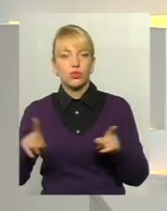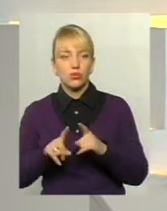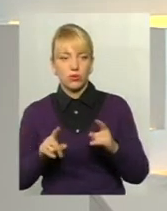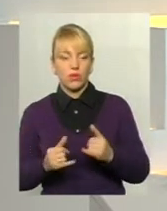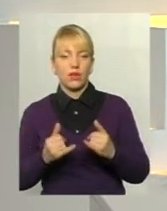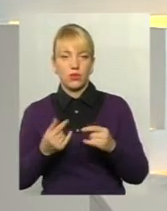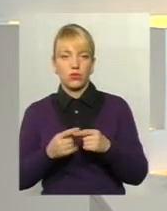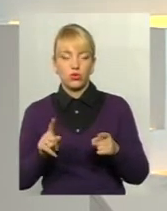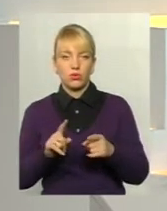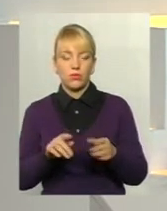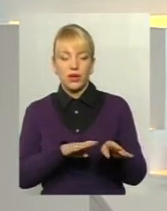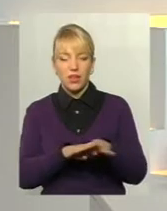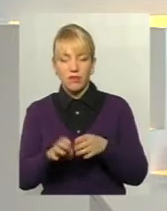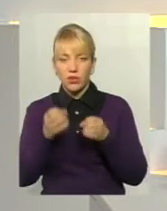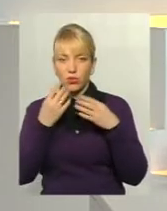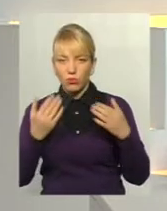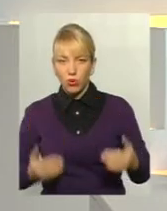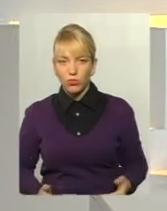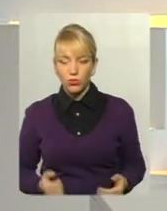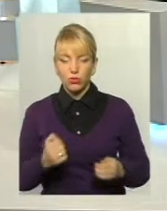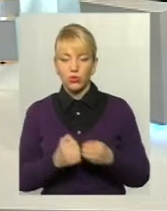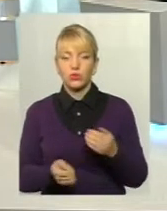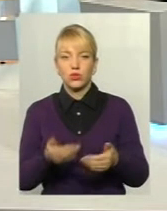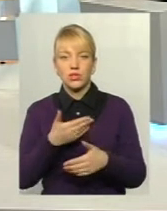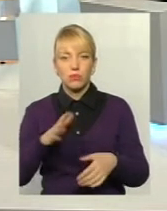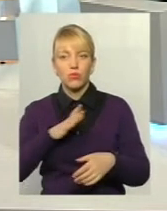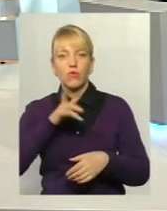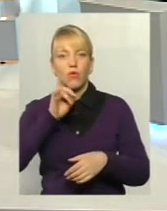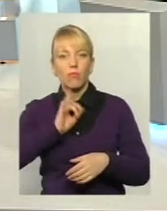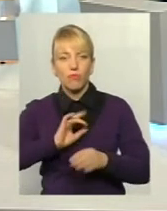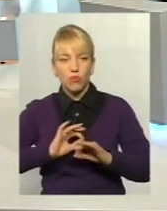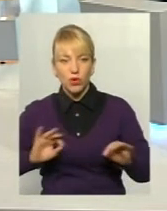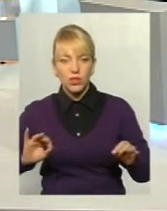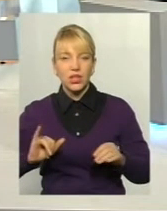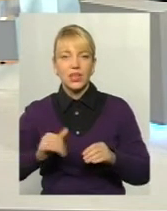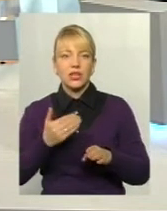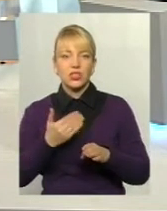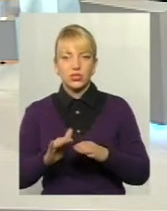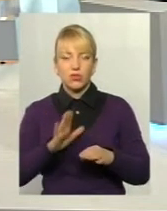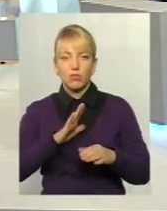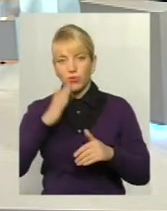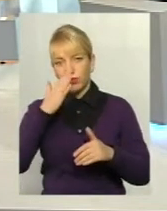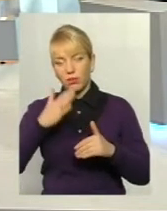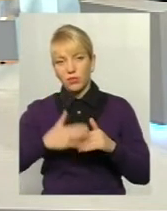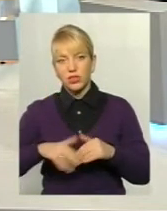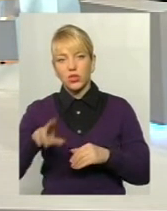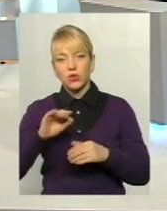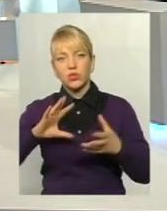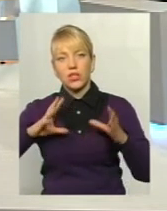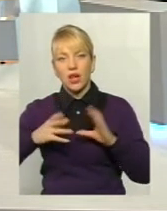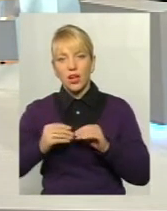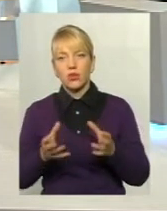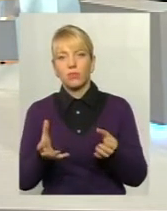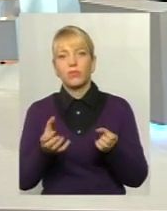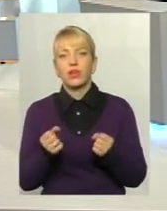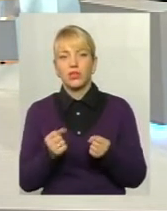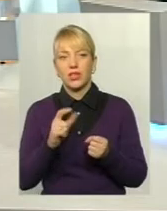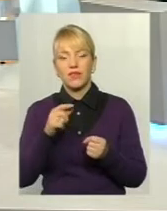щоб рівень добробуту кожного з нас був комфортний, бодай частково наближений до загальноприйнятого в